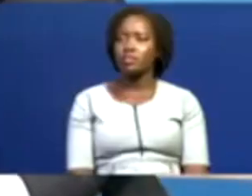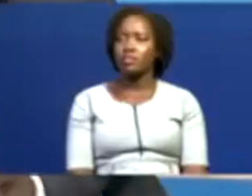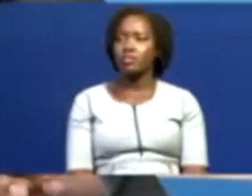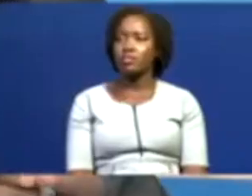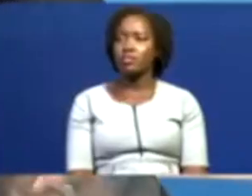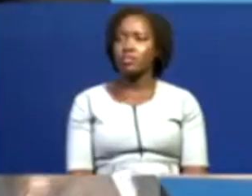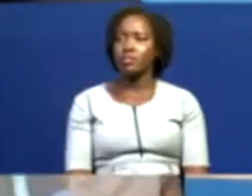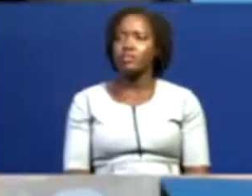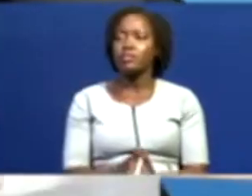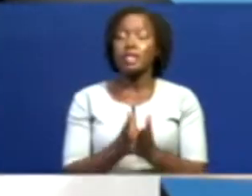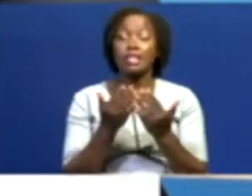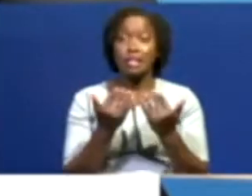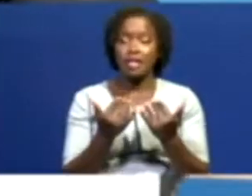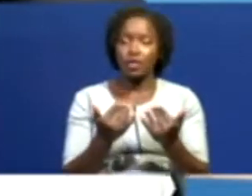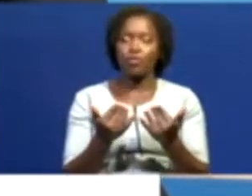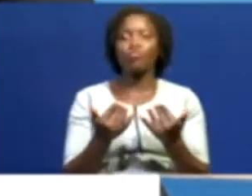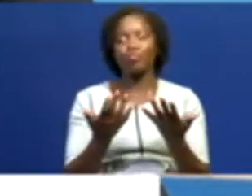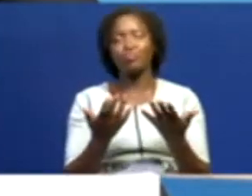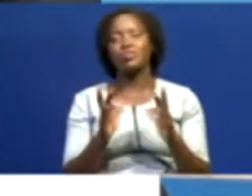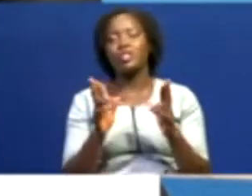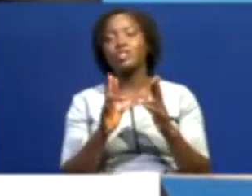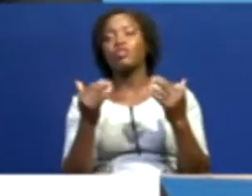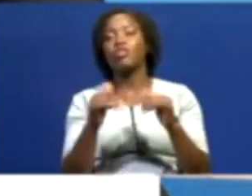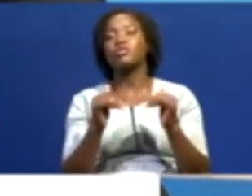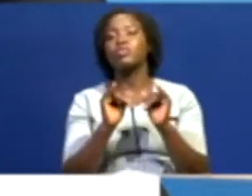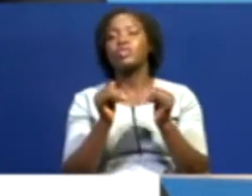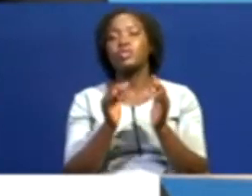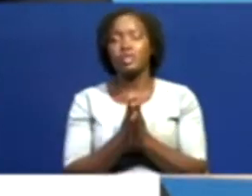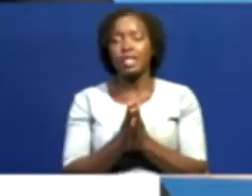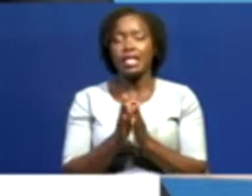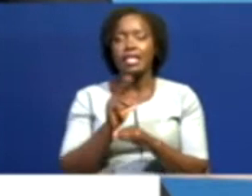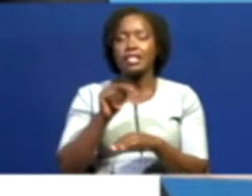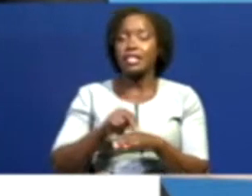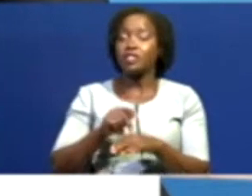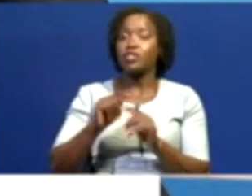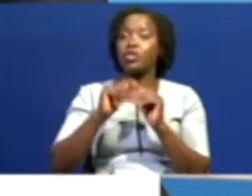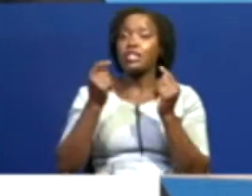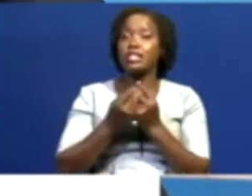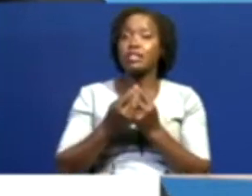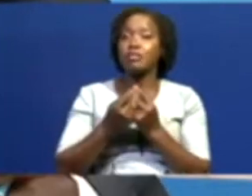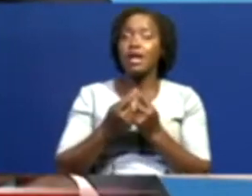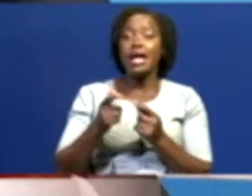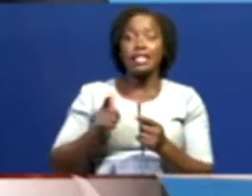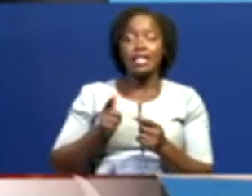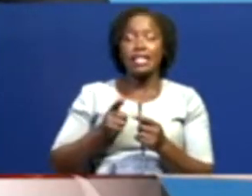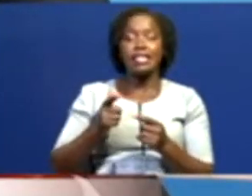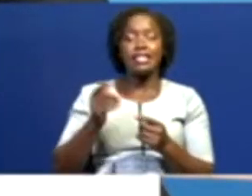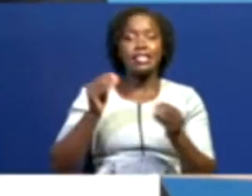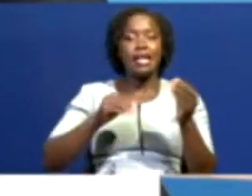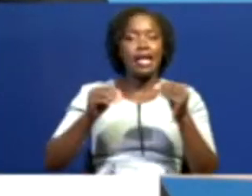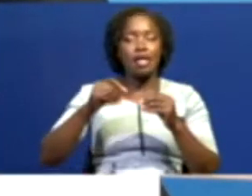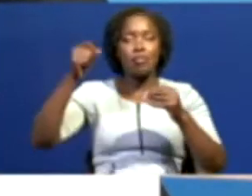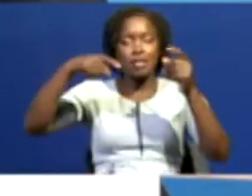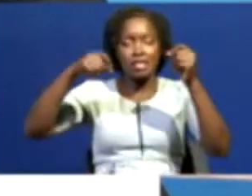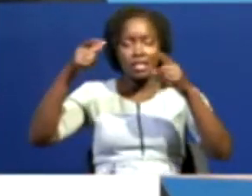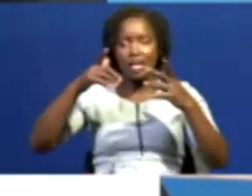Tena mtazamaji, na sasa tuchangamkie habari za sporti, ambapo timu ya taifa ya soka ya wanawake Harambee Starlets imefuzu kwa mechi za